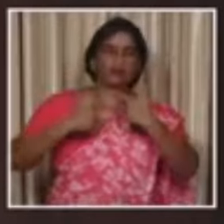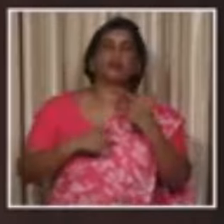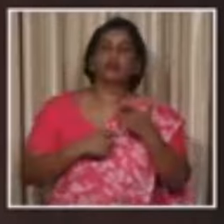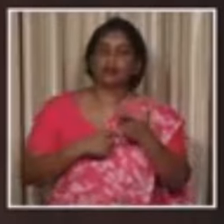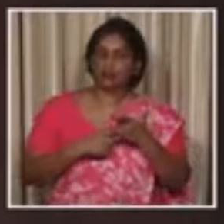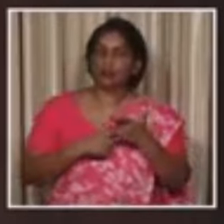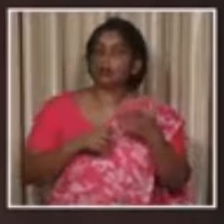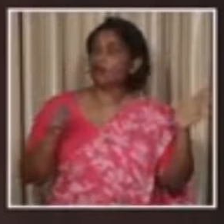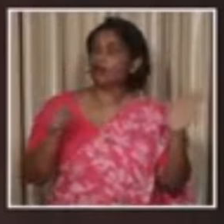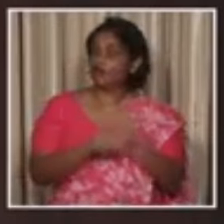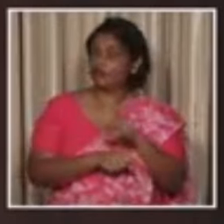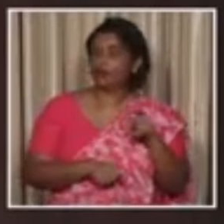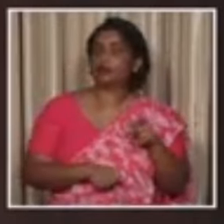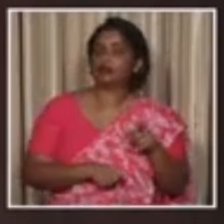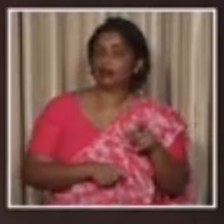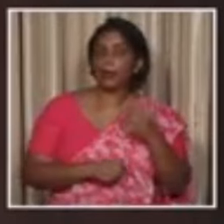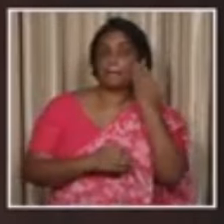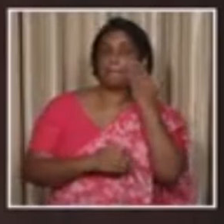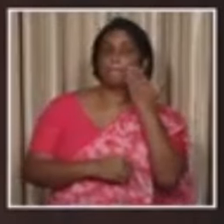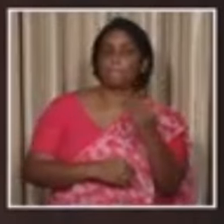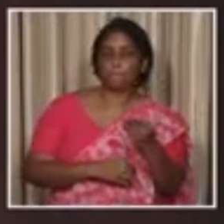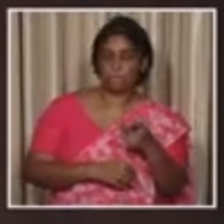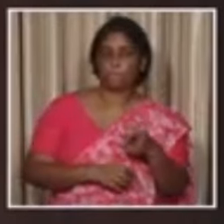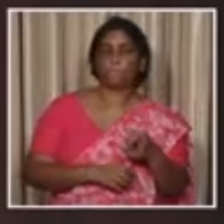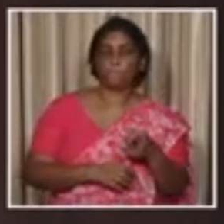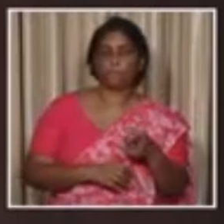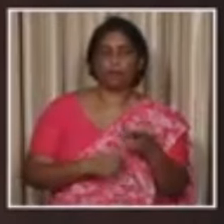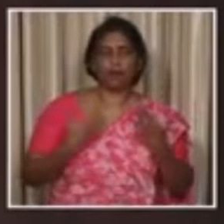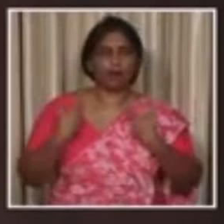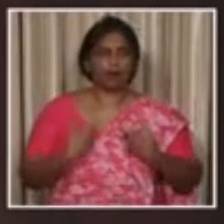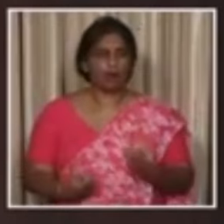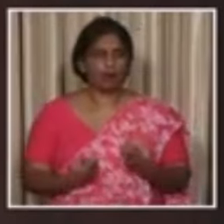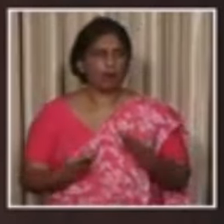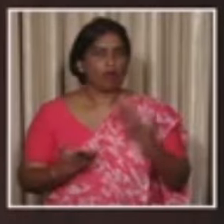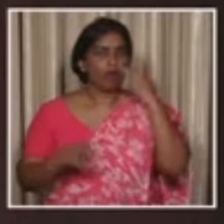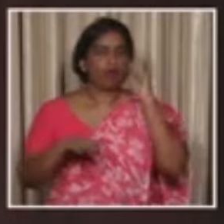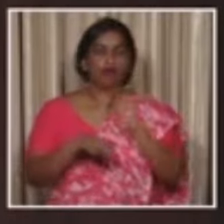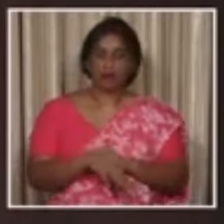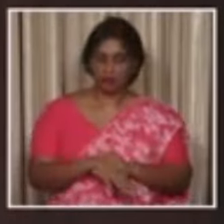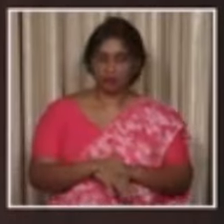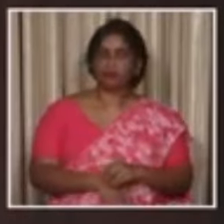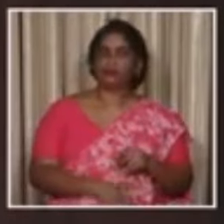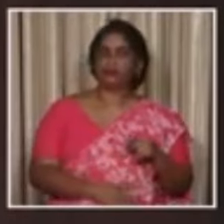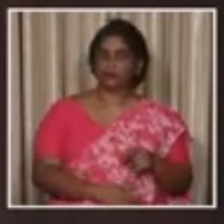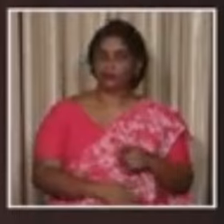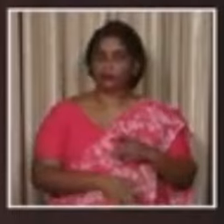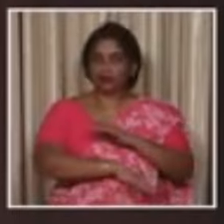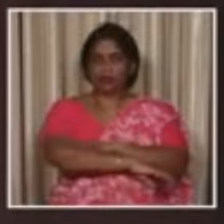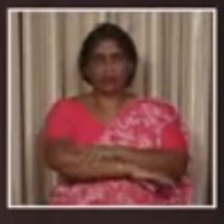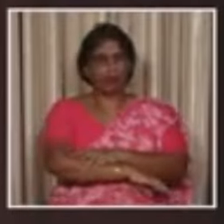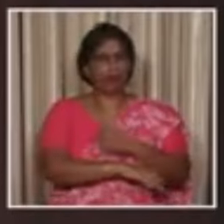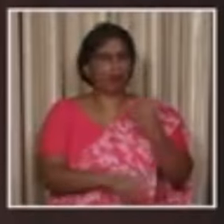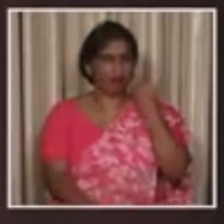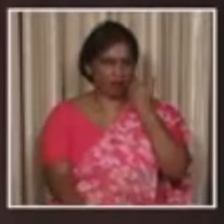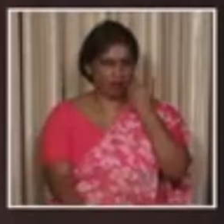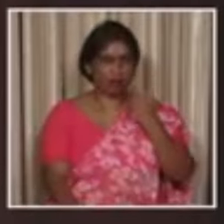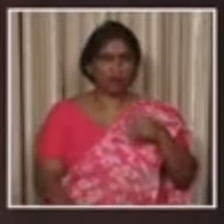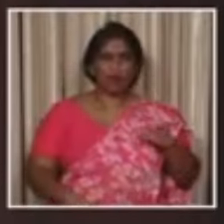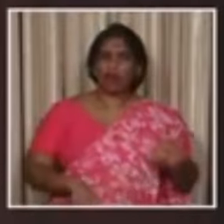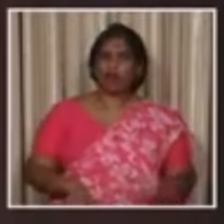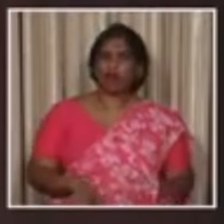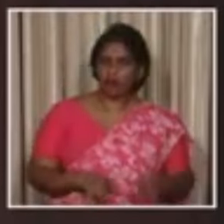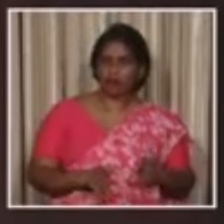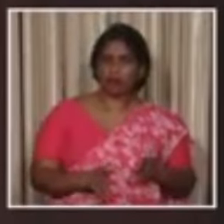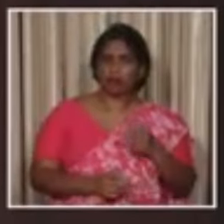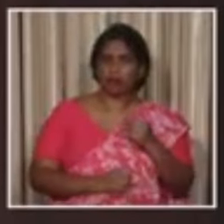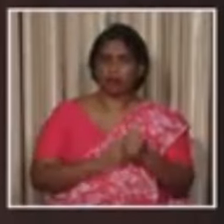ක්‍රීඩිකාව සම්පූර්ණයෙන් පේනවා මේ ඔහුගේ තිබෙන අඩුපාඩු මොනවද කියලා. ඔහුගේ මසල් ලැක් අඩුපාඩුවක් තියෙනවද? කකුලේ මසල්